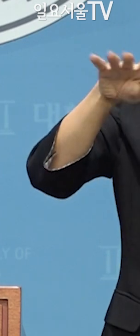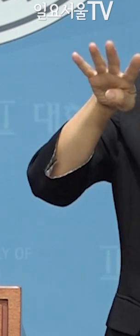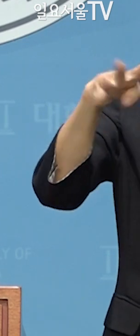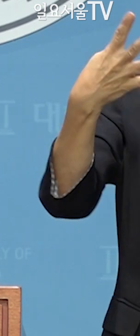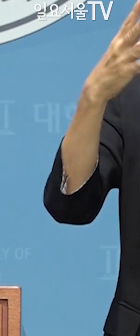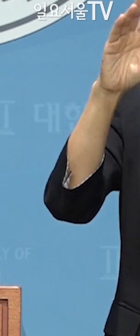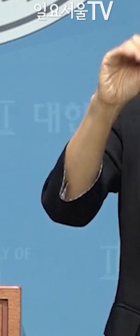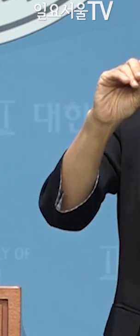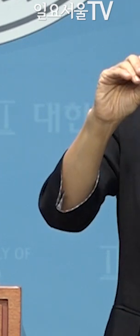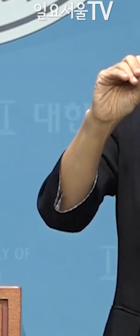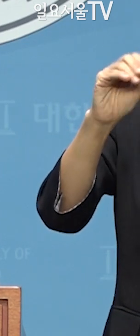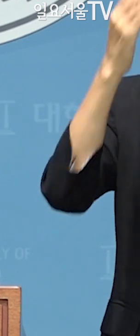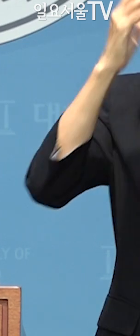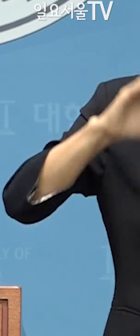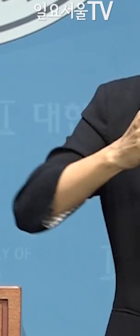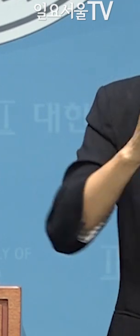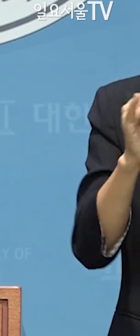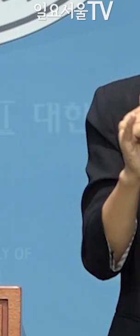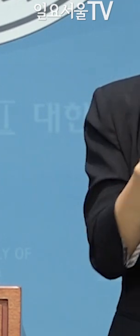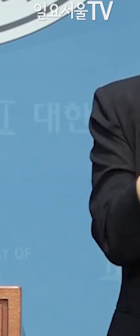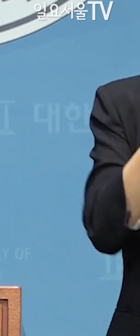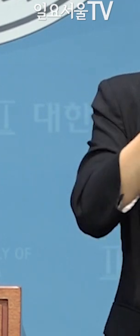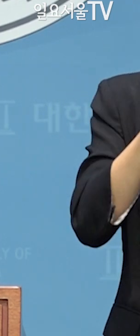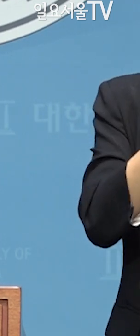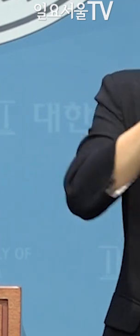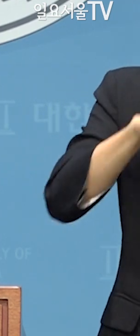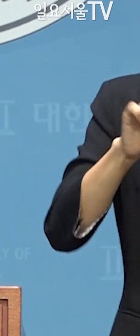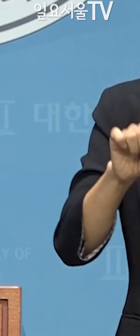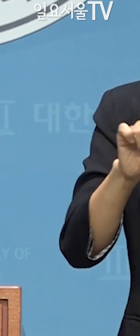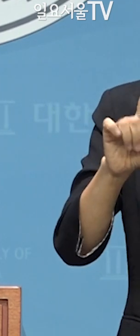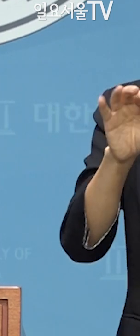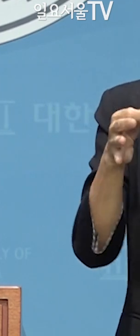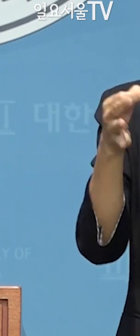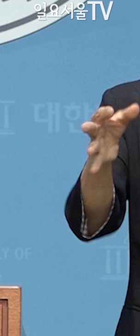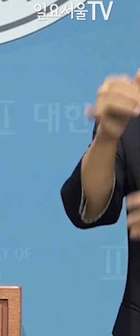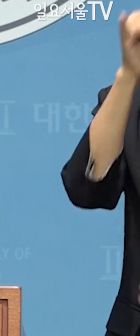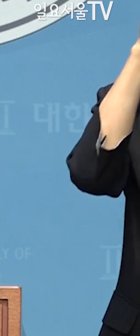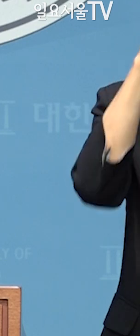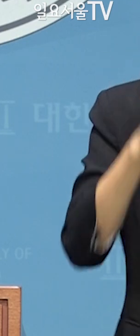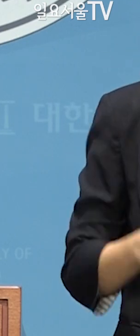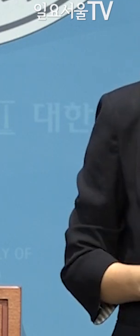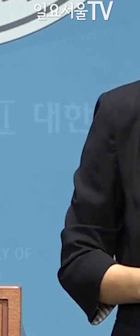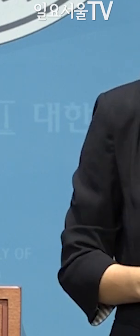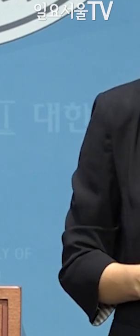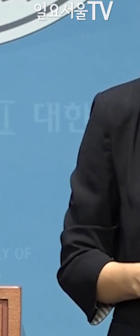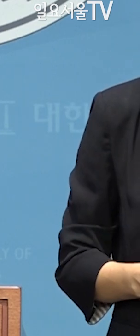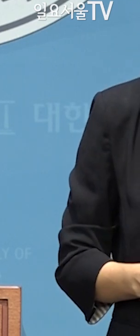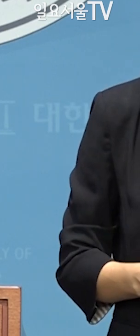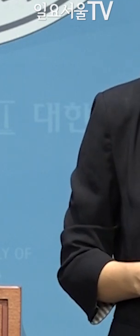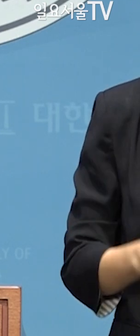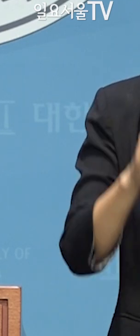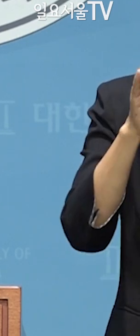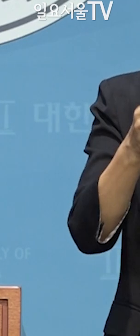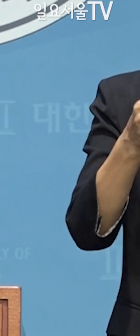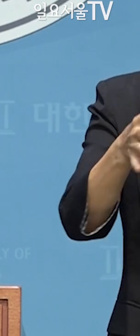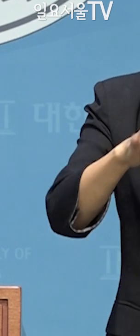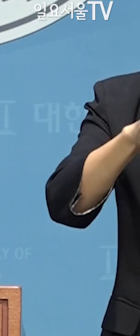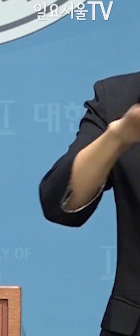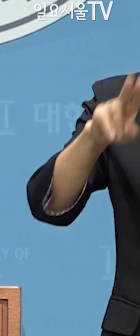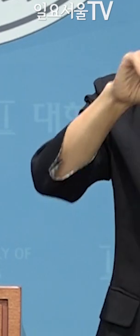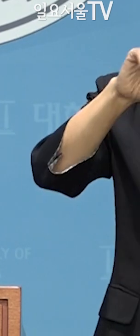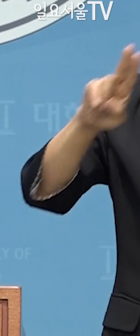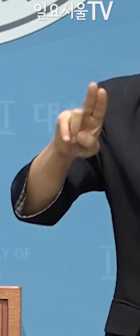이릅니다 국민 네명 중 한 명이 금융투자 인구인 셈입니다 그만큼 금세 폐지는